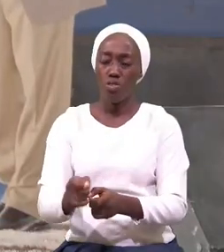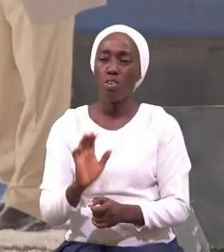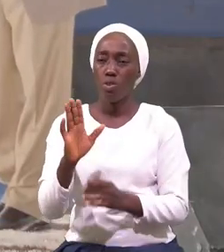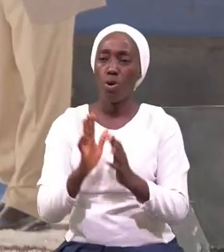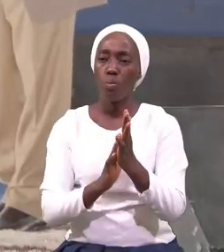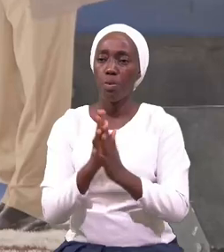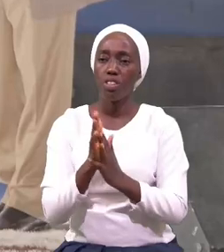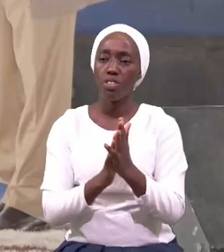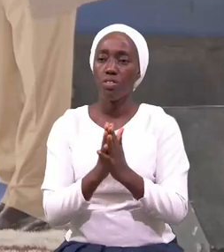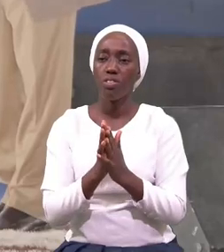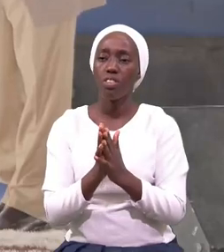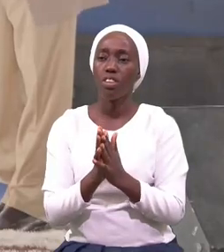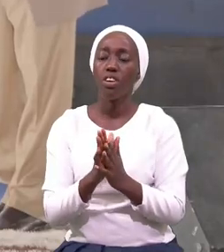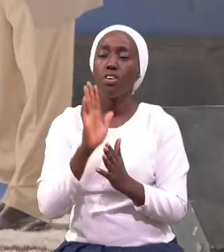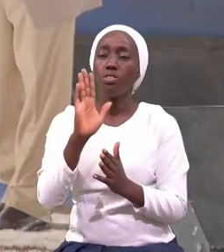et ta passion.